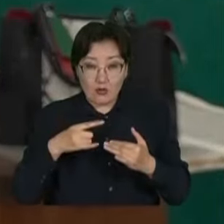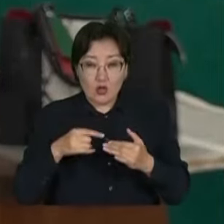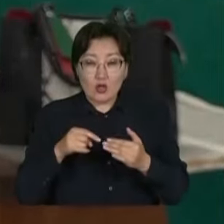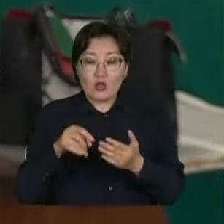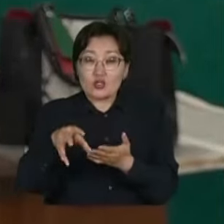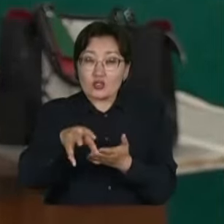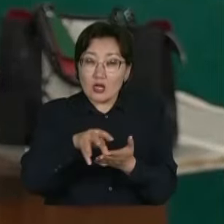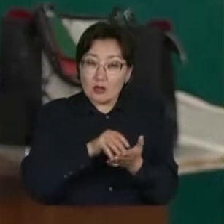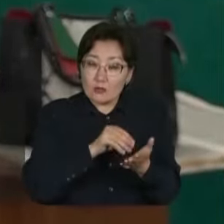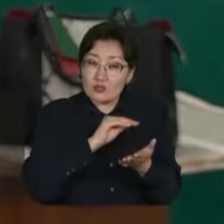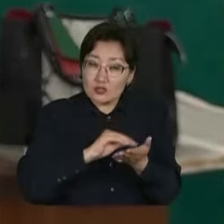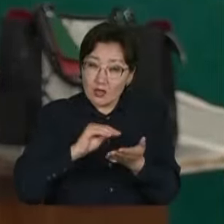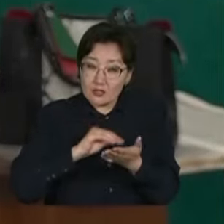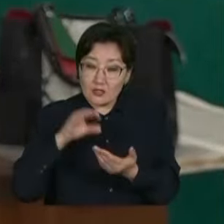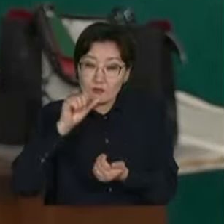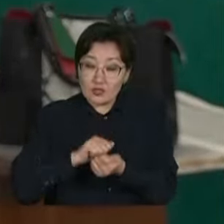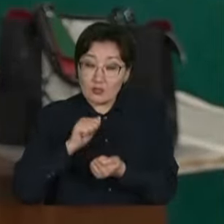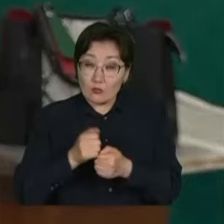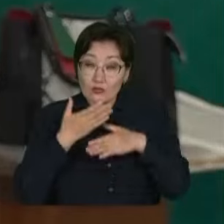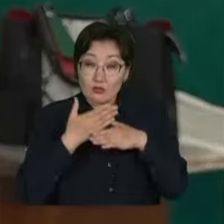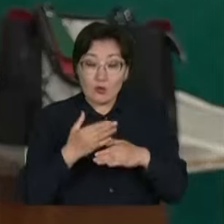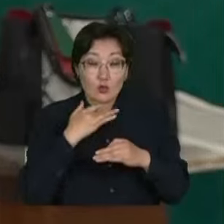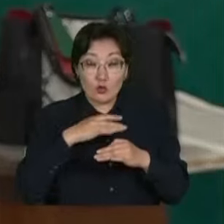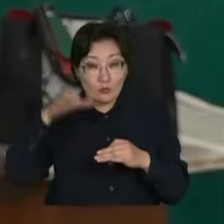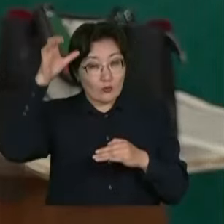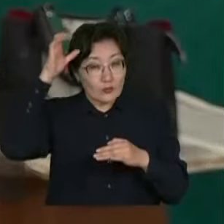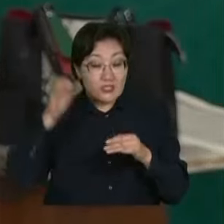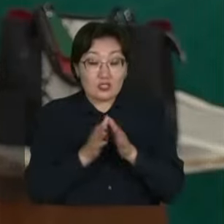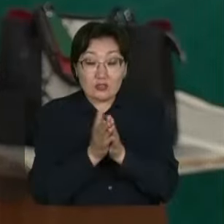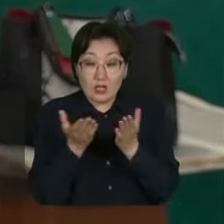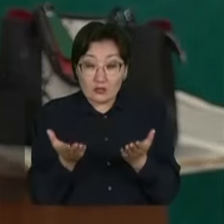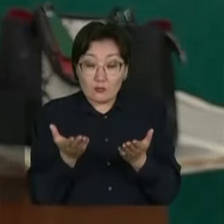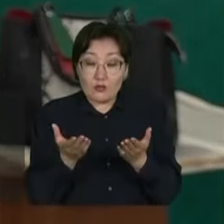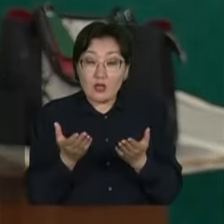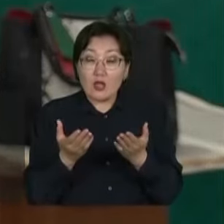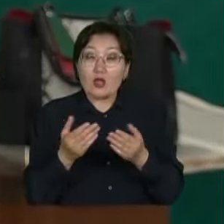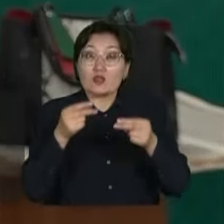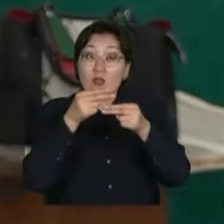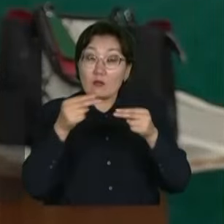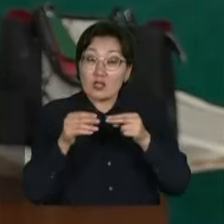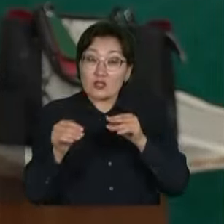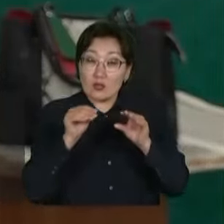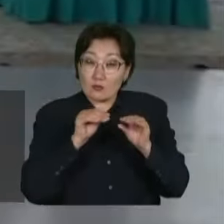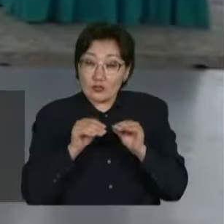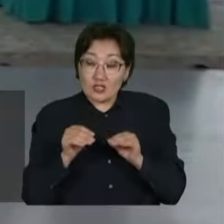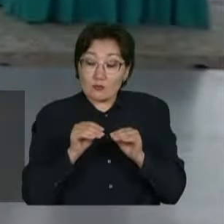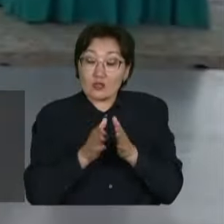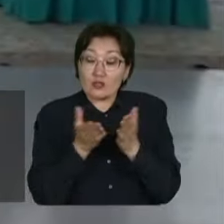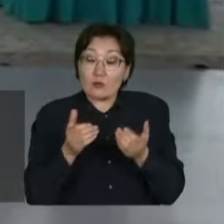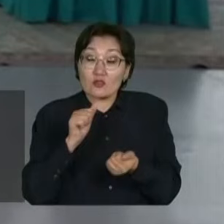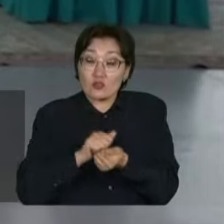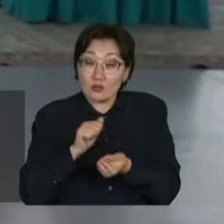түсіріп, жариялауға атсалысты, көптеген ғылыми жинақтарды құрастыруға араласты.